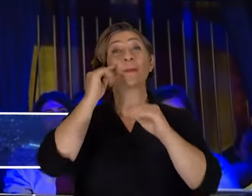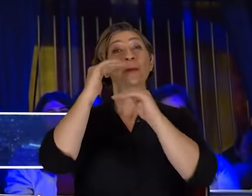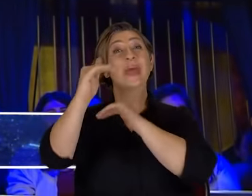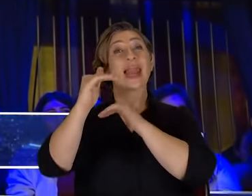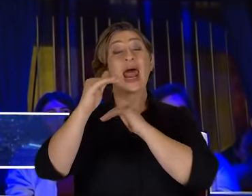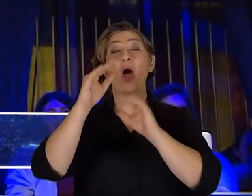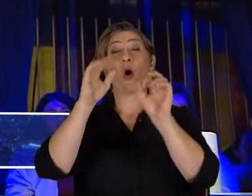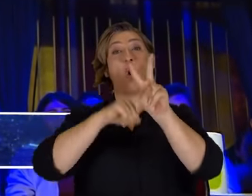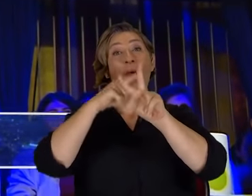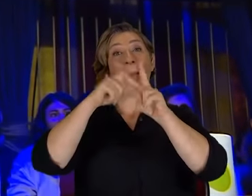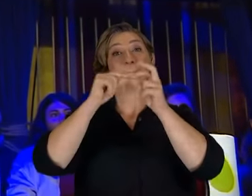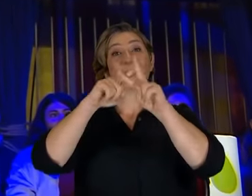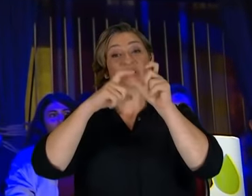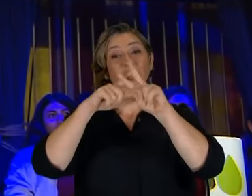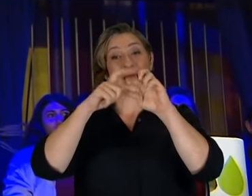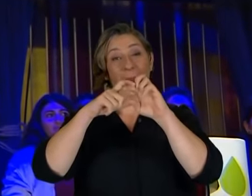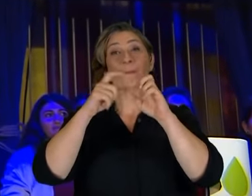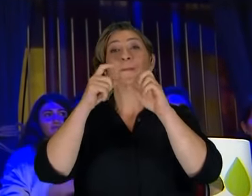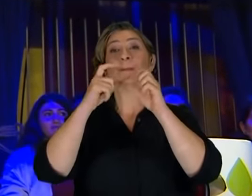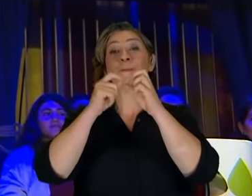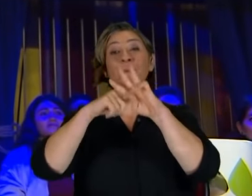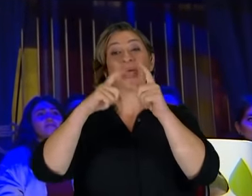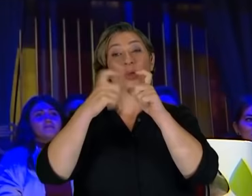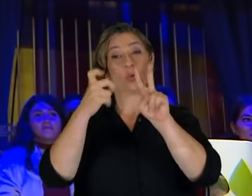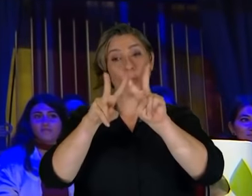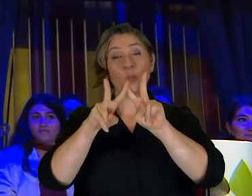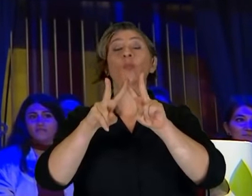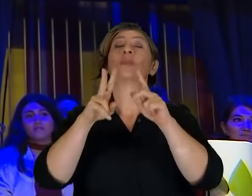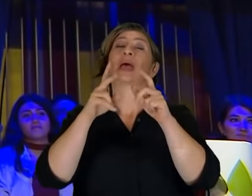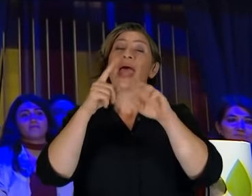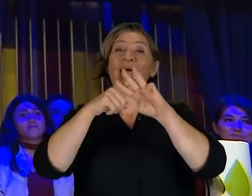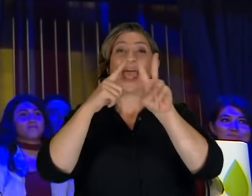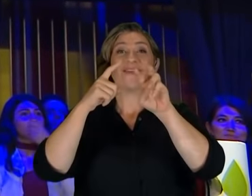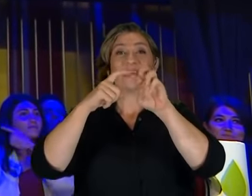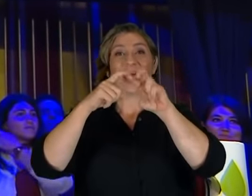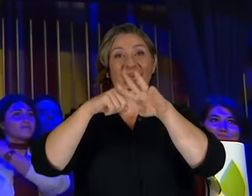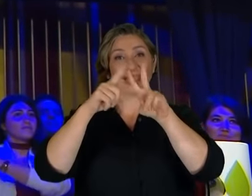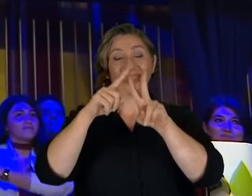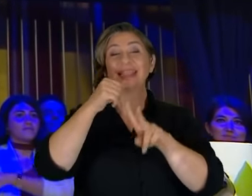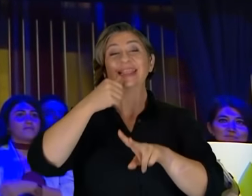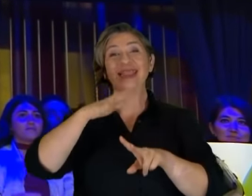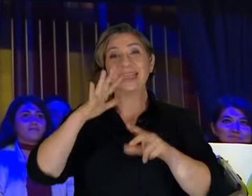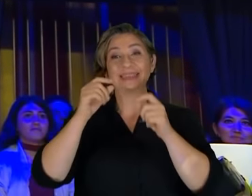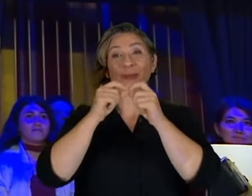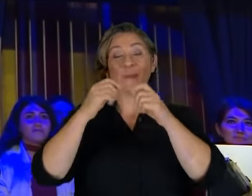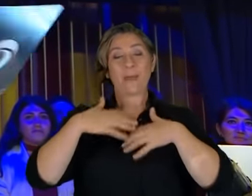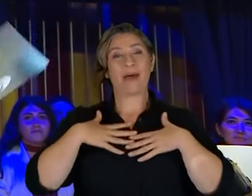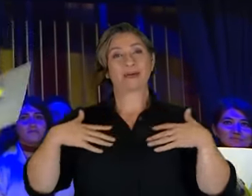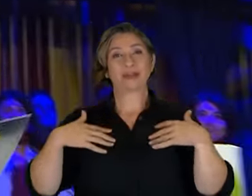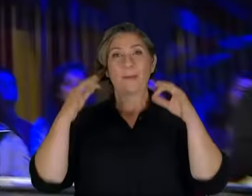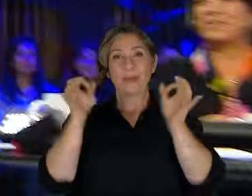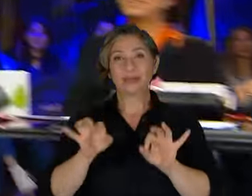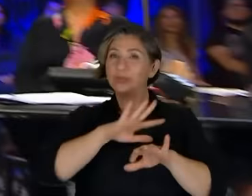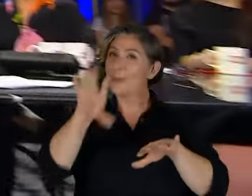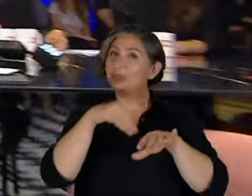Hanımlar beyler, Oya Başar, Begüm Birgören, Evrencan Gündüz ve Deniz Bağrı Açık'la başlıyoruz.